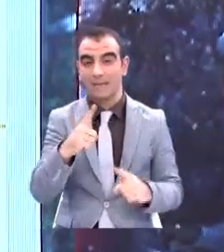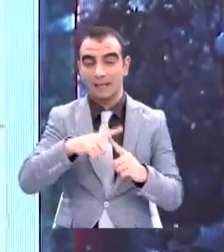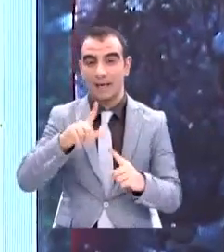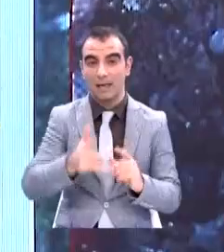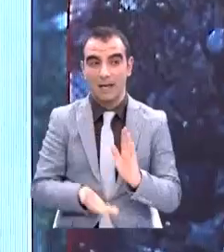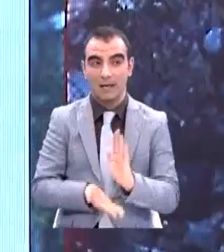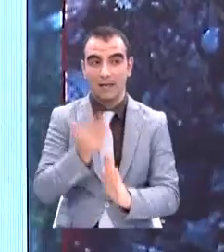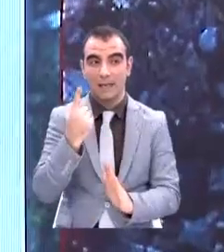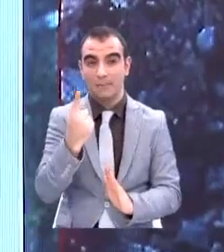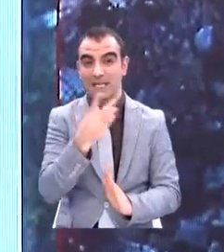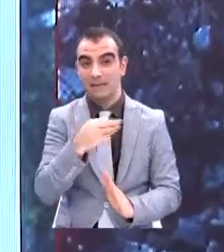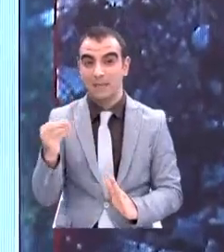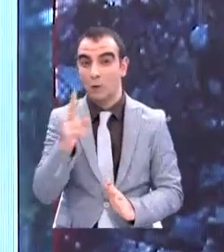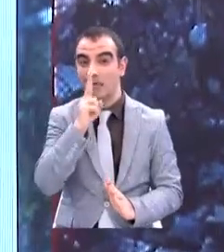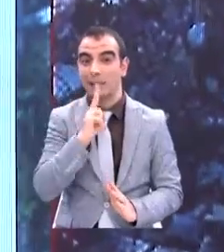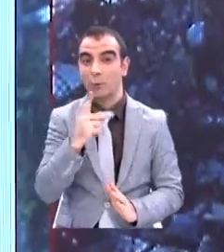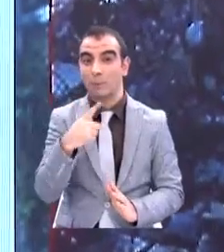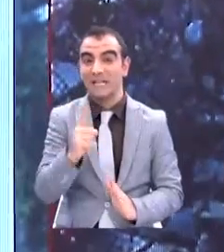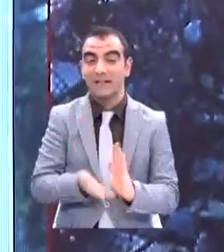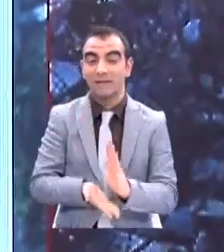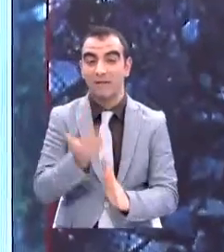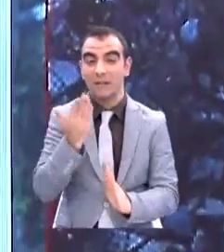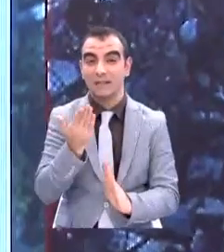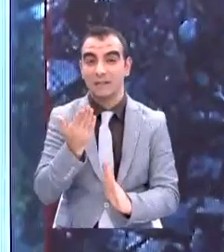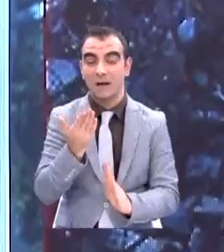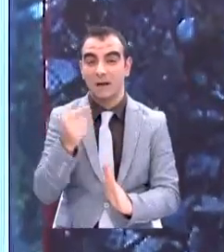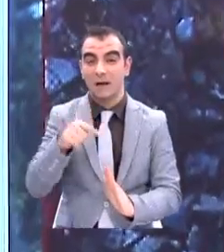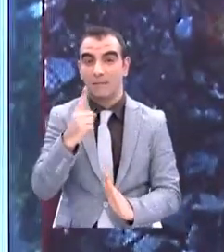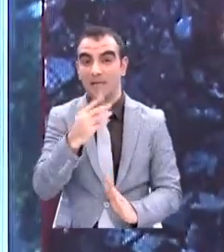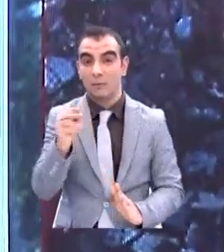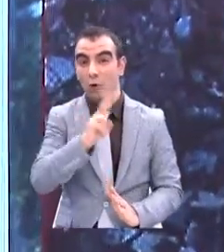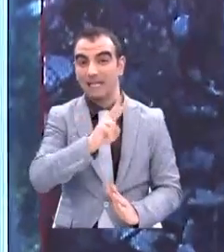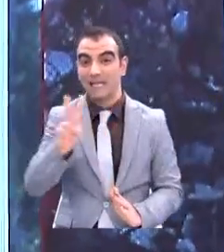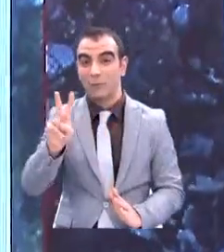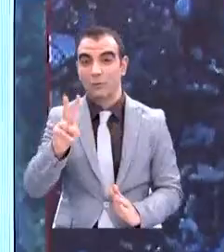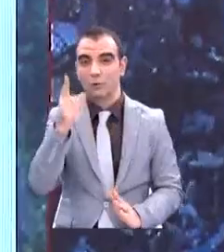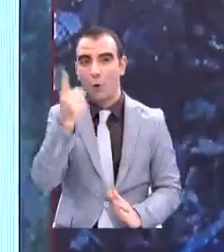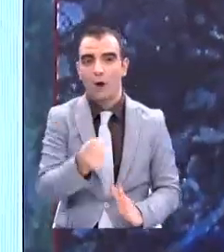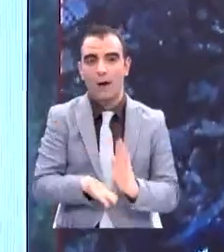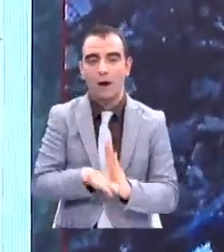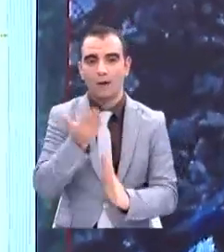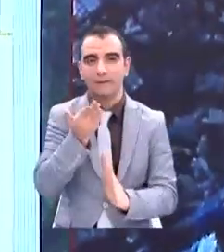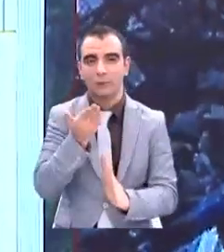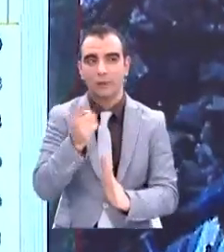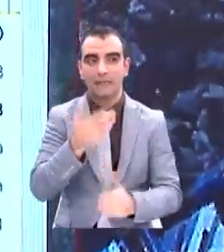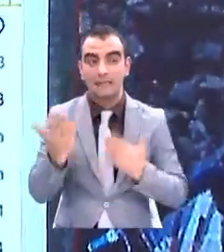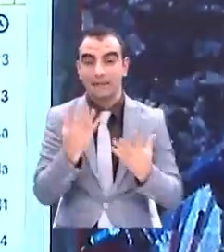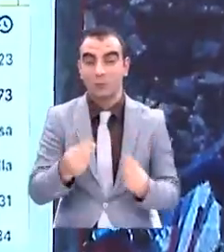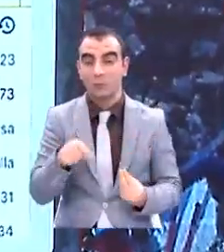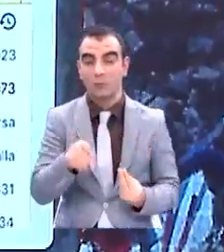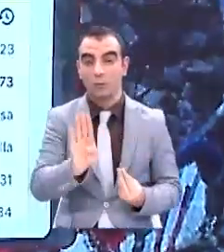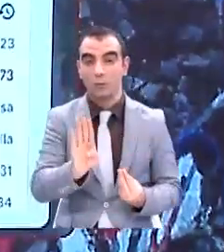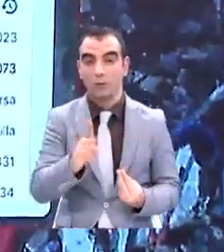liraya çıkıyor 1 milyon 200 binden fazla hatta 1 milyon 700 bin oranında arttırıyor Nasıl oluyor bu ya